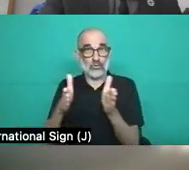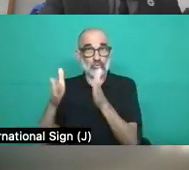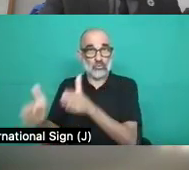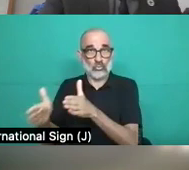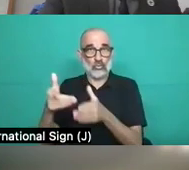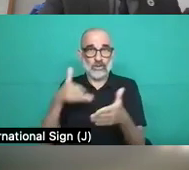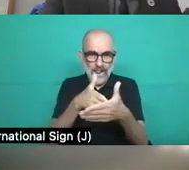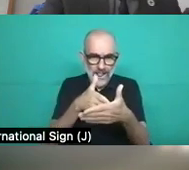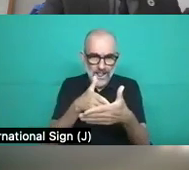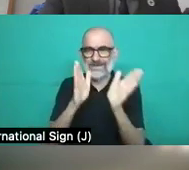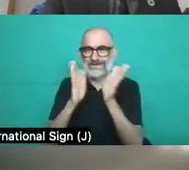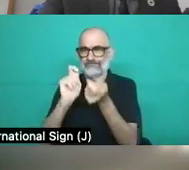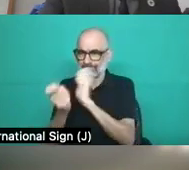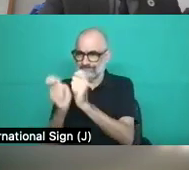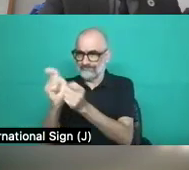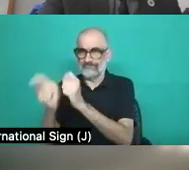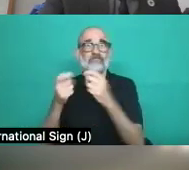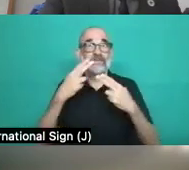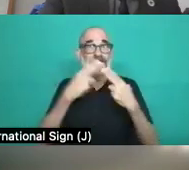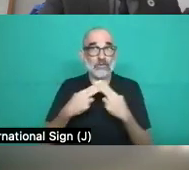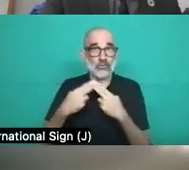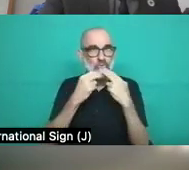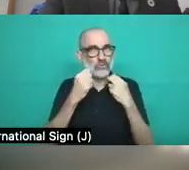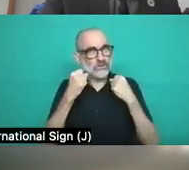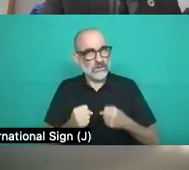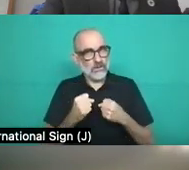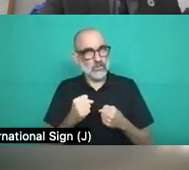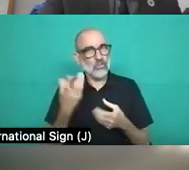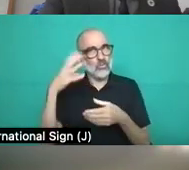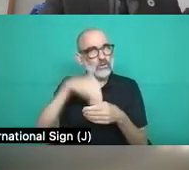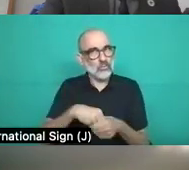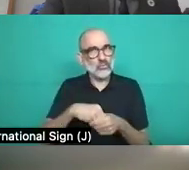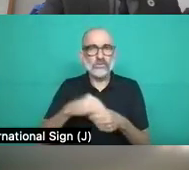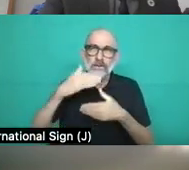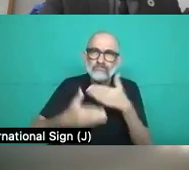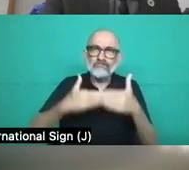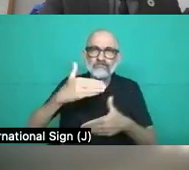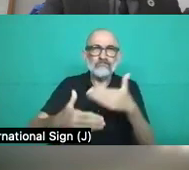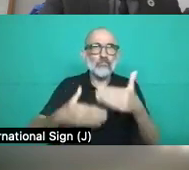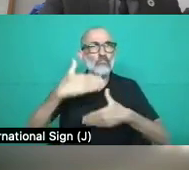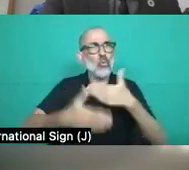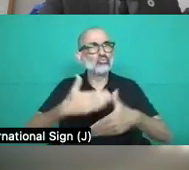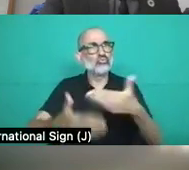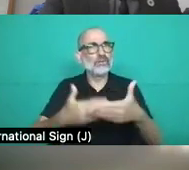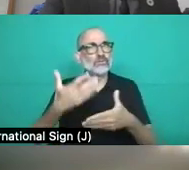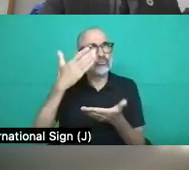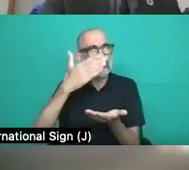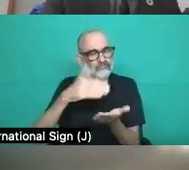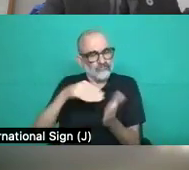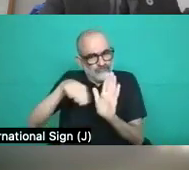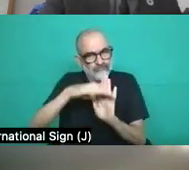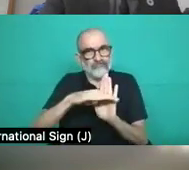fait d'examiner les processus d'avoir des technologies sûres, promouvoir la